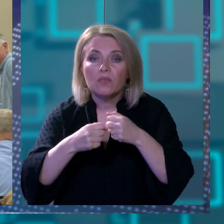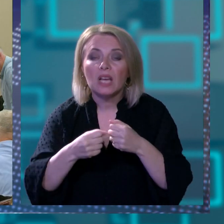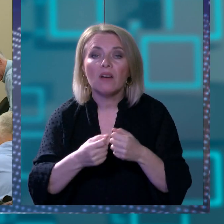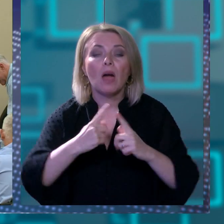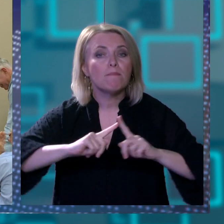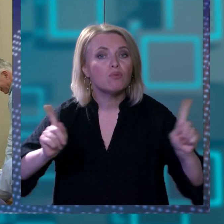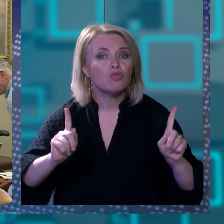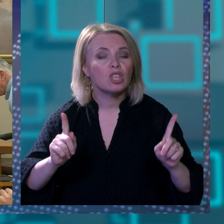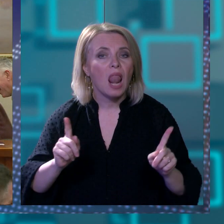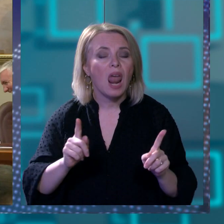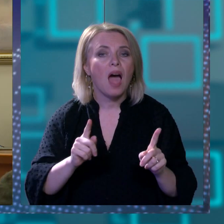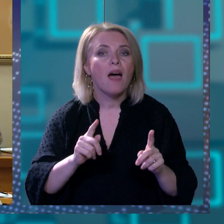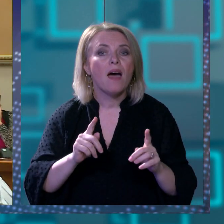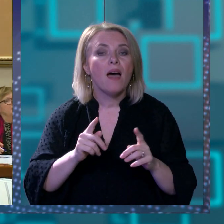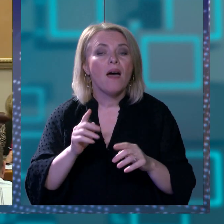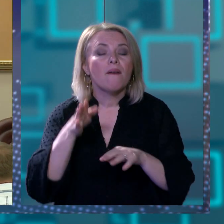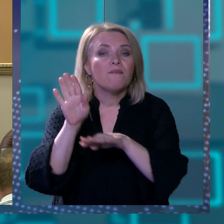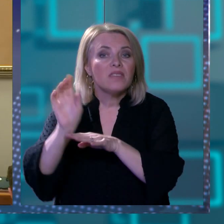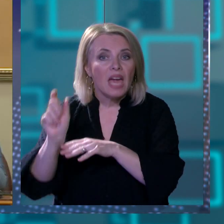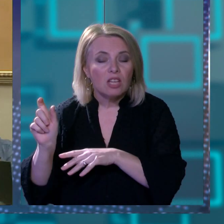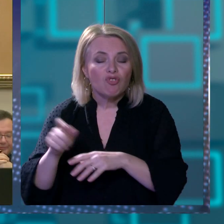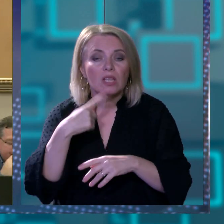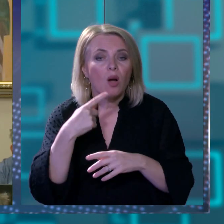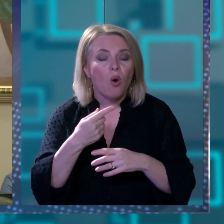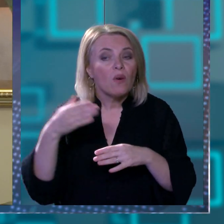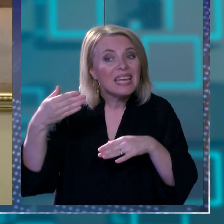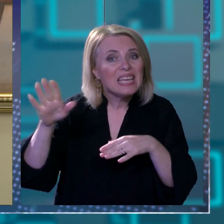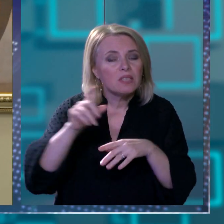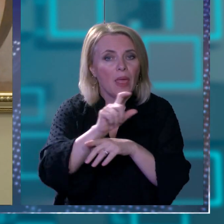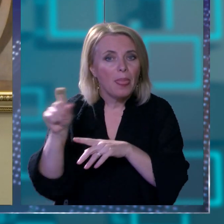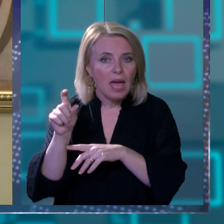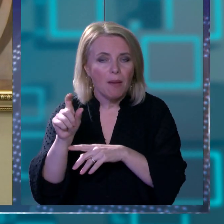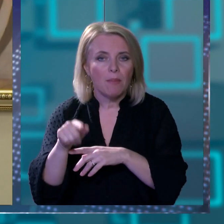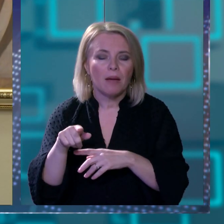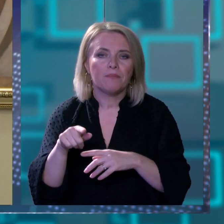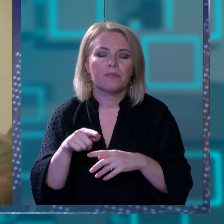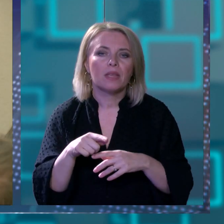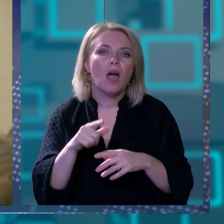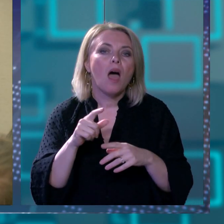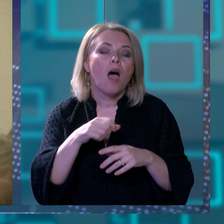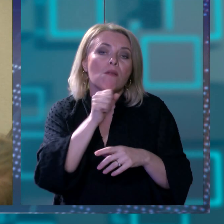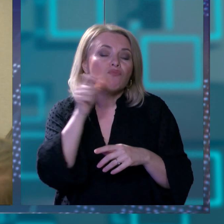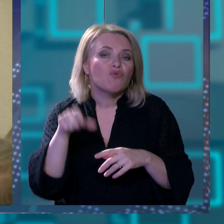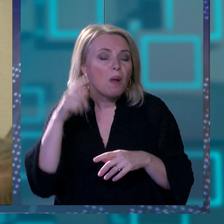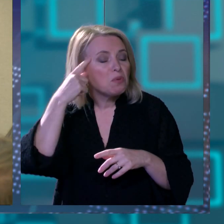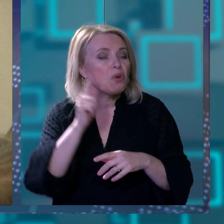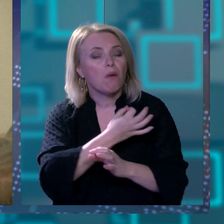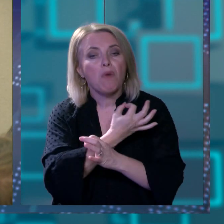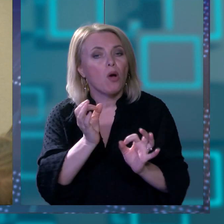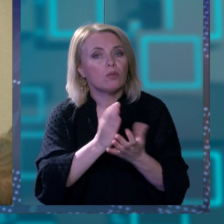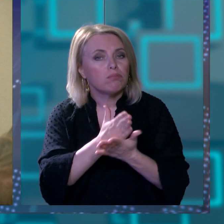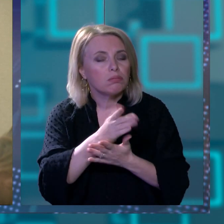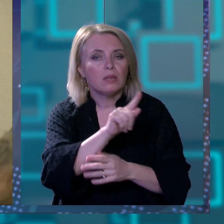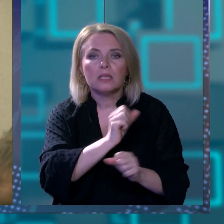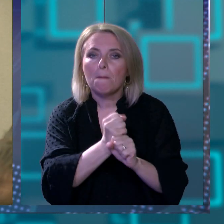i puštala vijećnika da govore izvan teme. Dobroslavić kaže kako smatra da je ona odlično obavila svoj posao. Napokon, evo,